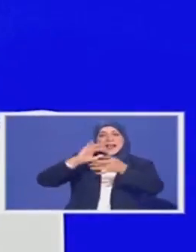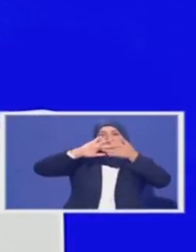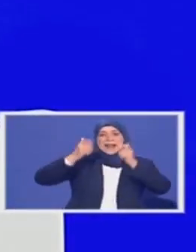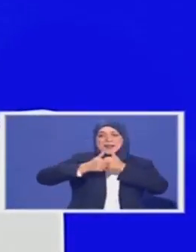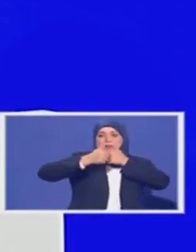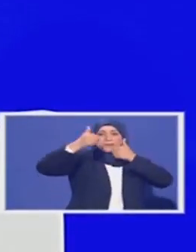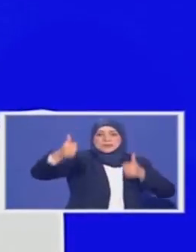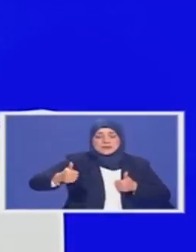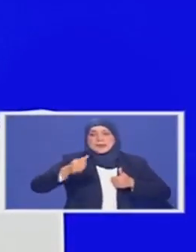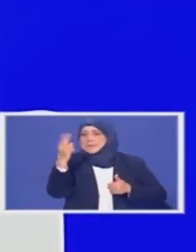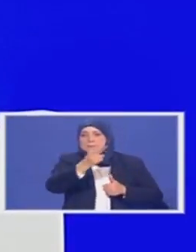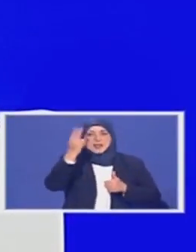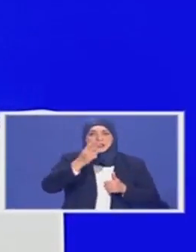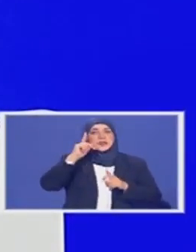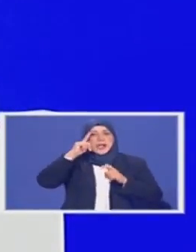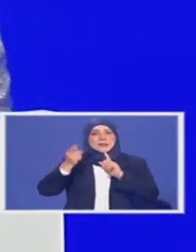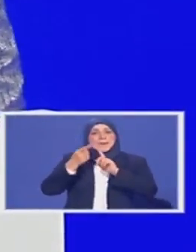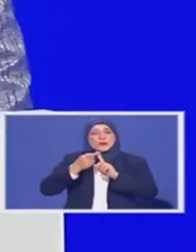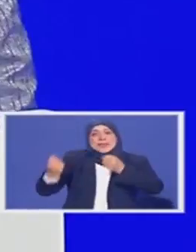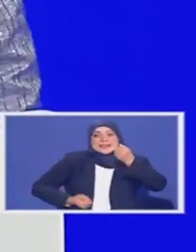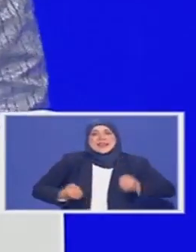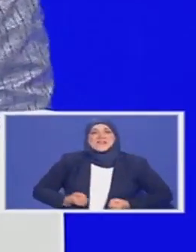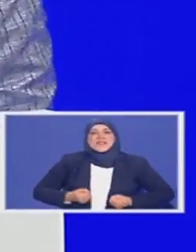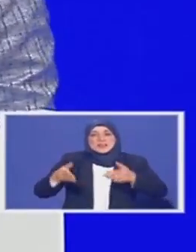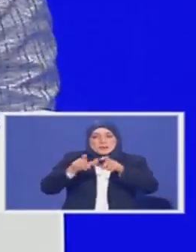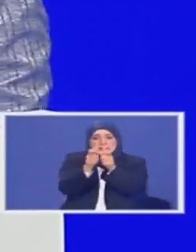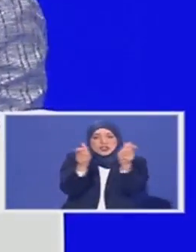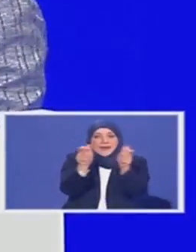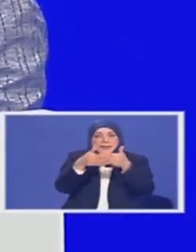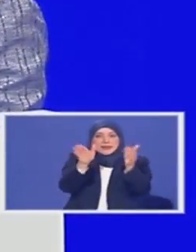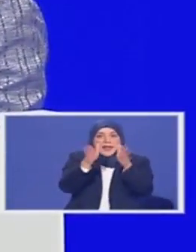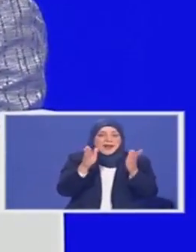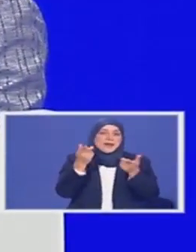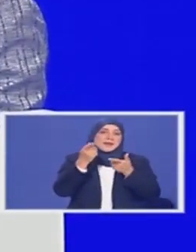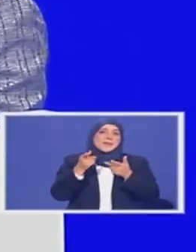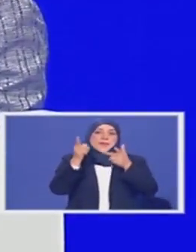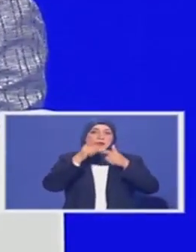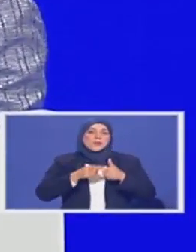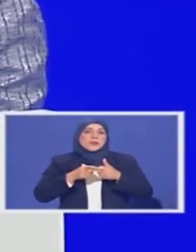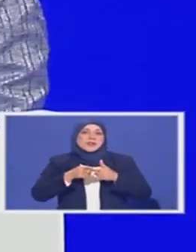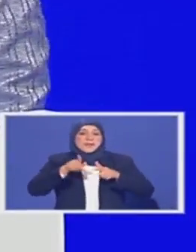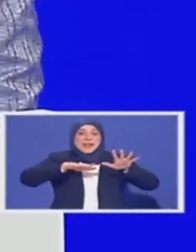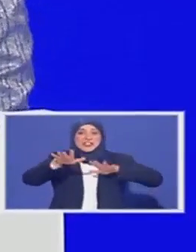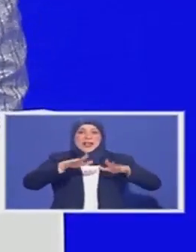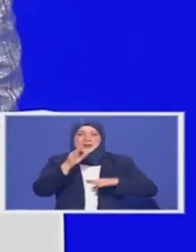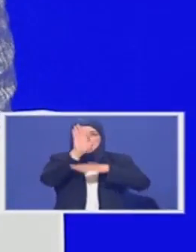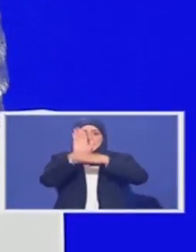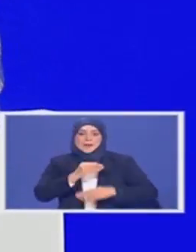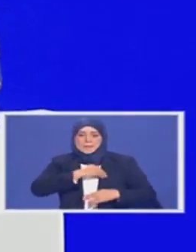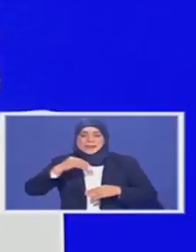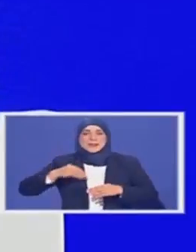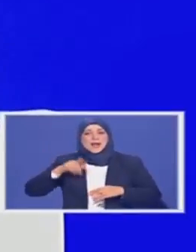بالنسبة خاصة للخدمات. بعد ذلك ثم الجاهزية من حيث احترام التدابير الصحية، لأنه ثم